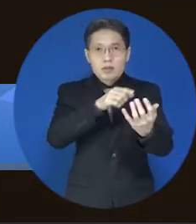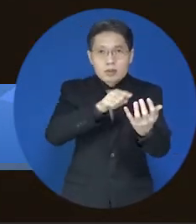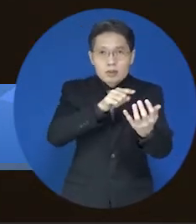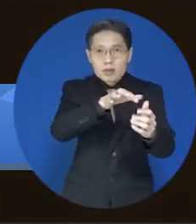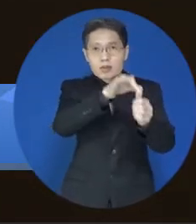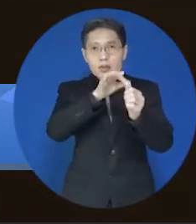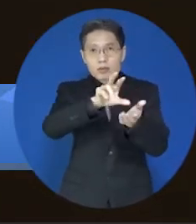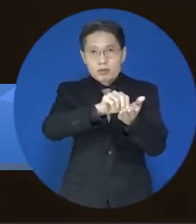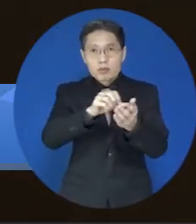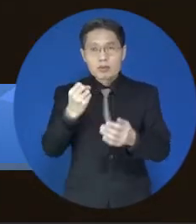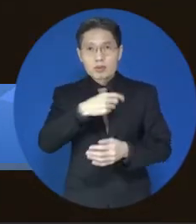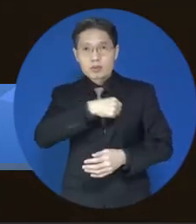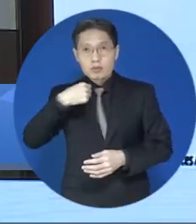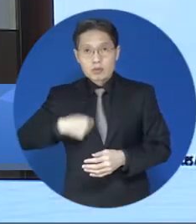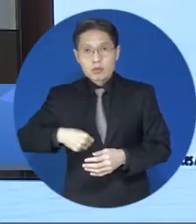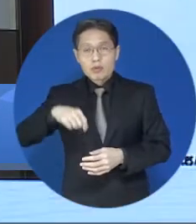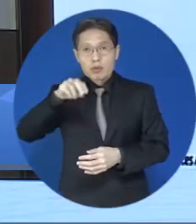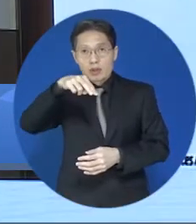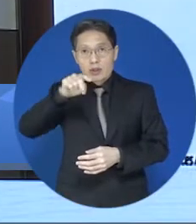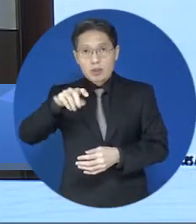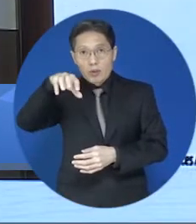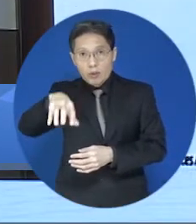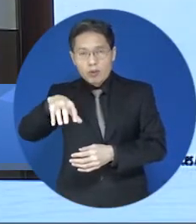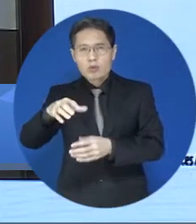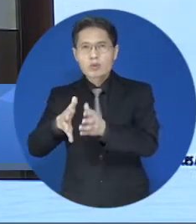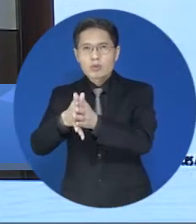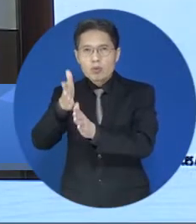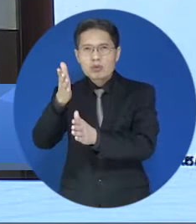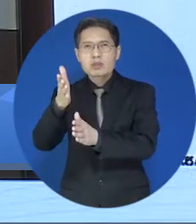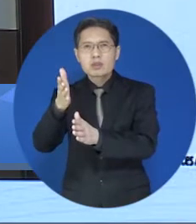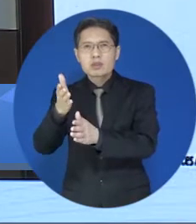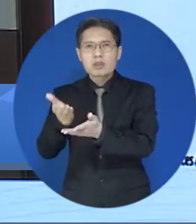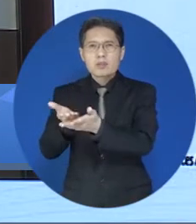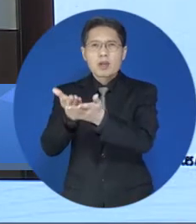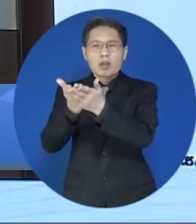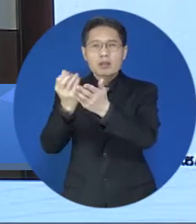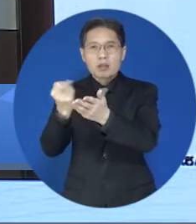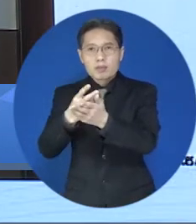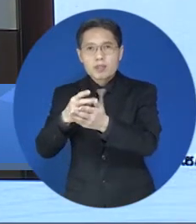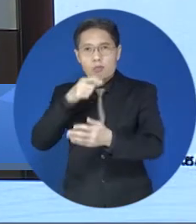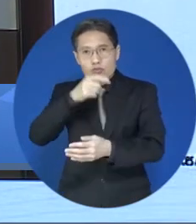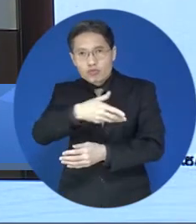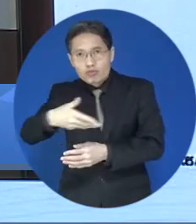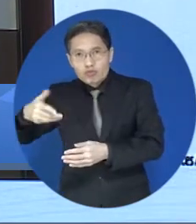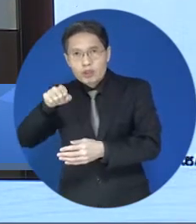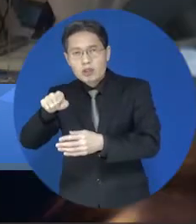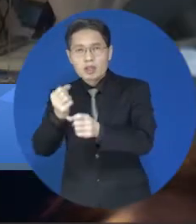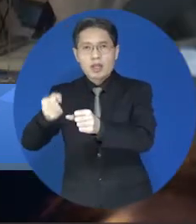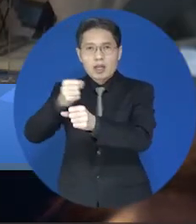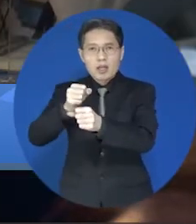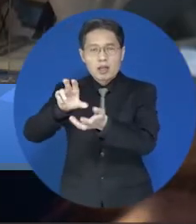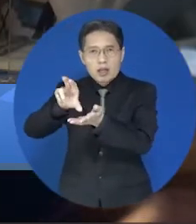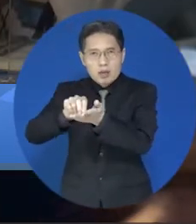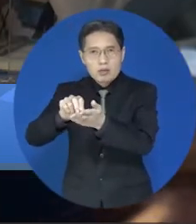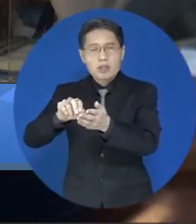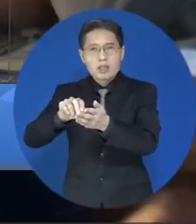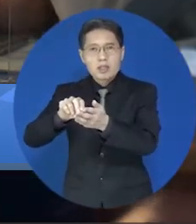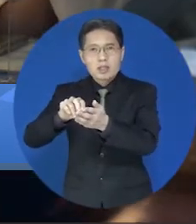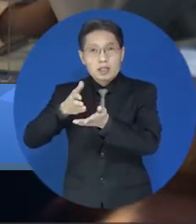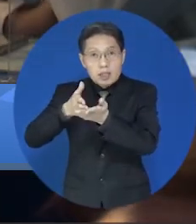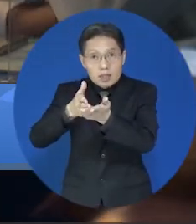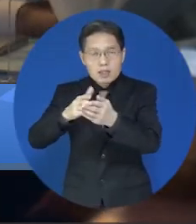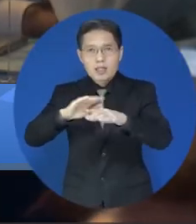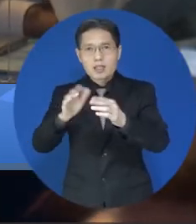중국 샤 오싱 시에 도시화에 따른 하천 생태 관리와 복원 문제를 이슈로 제시하고 해결방안을